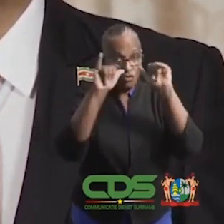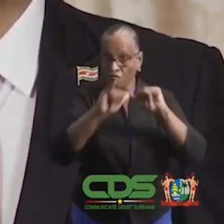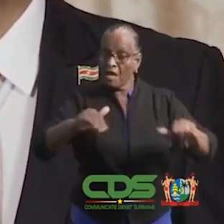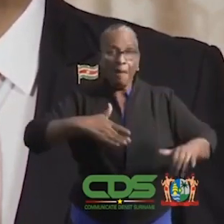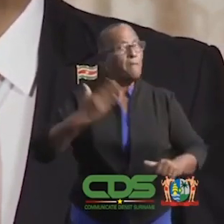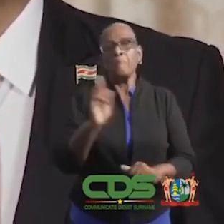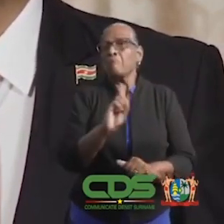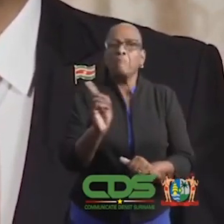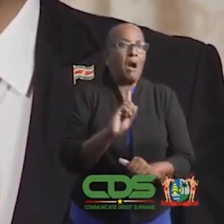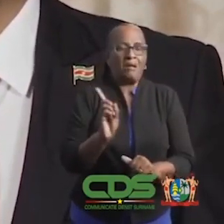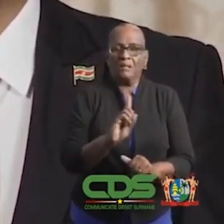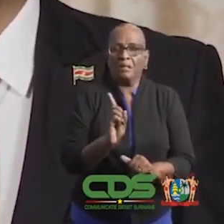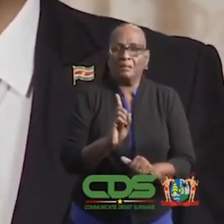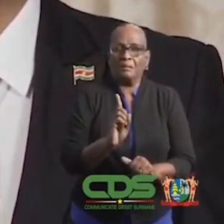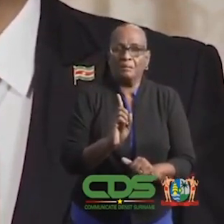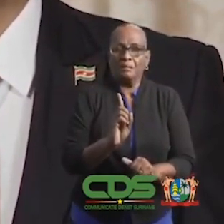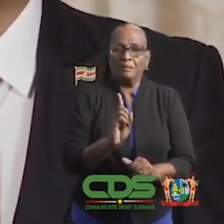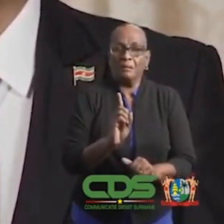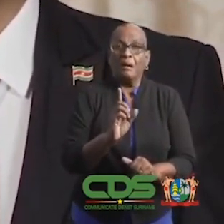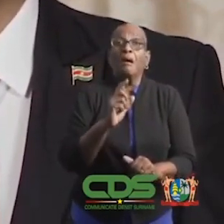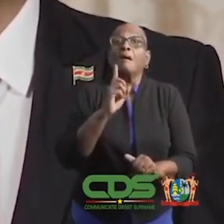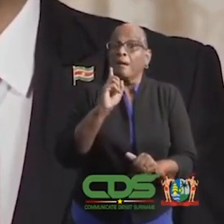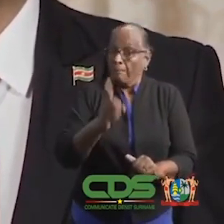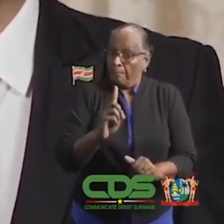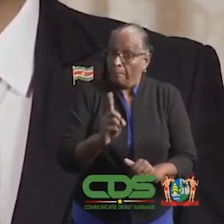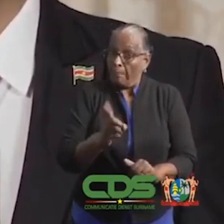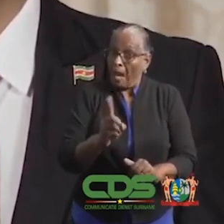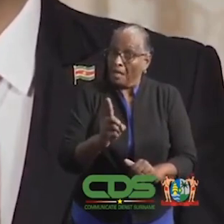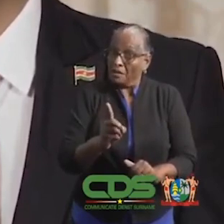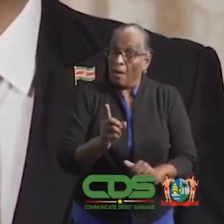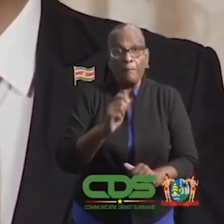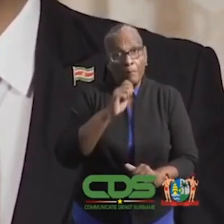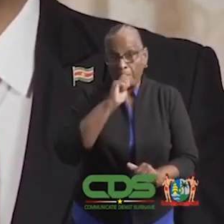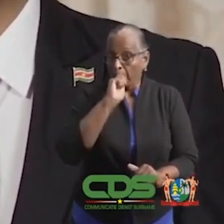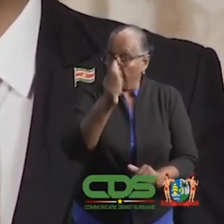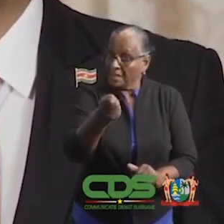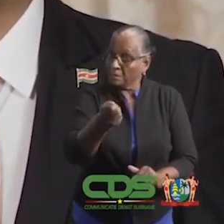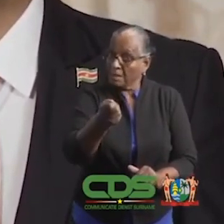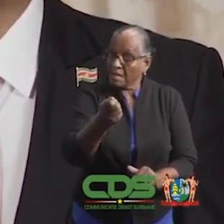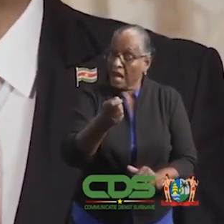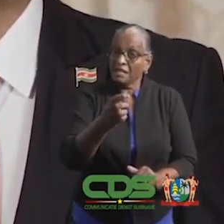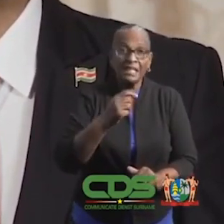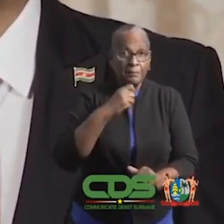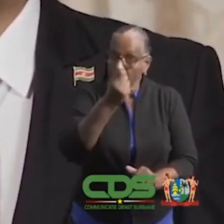houden. Hiervoor zal er helaas nog steeds geen dispensatie worden verleend.